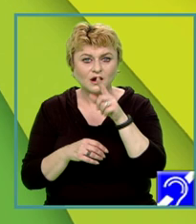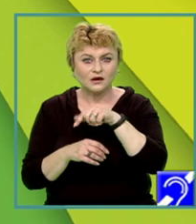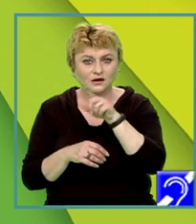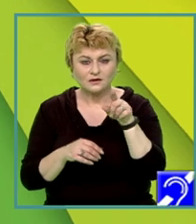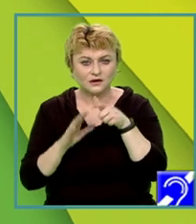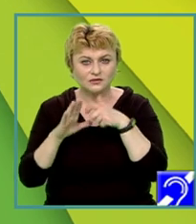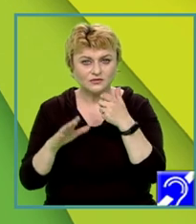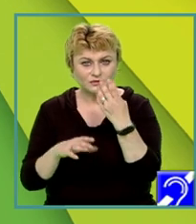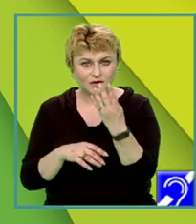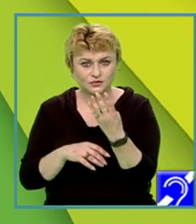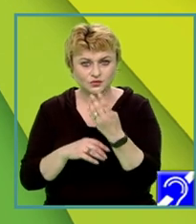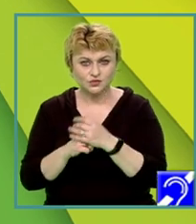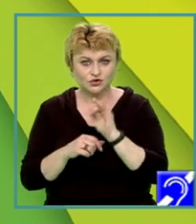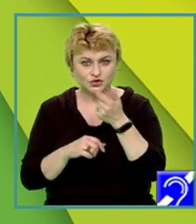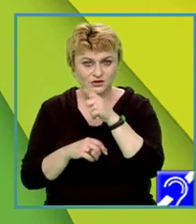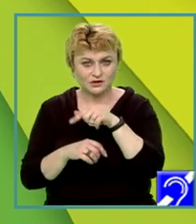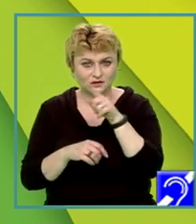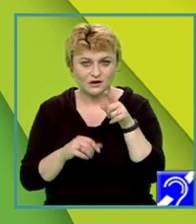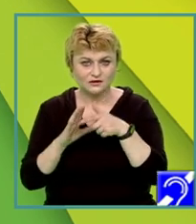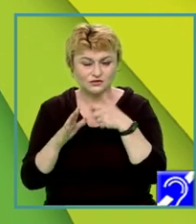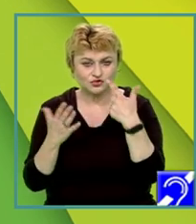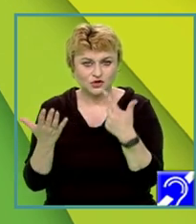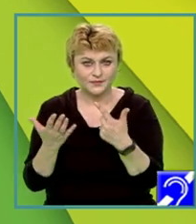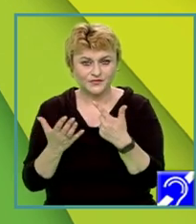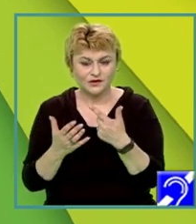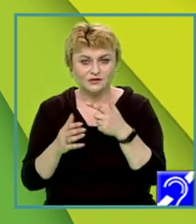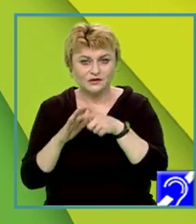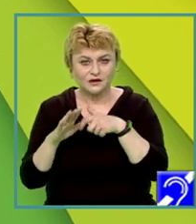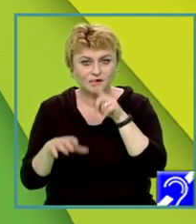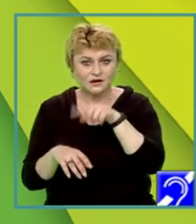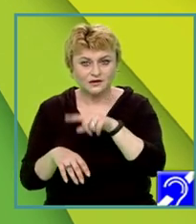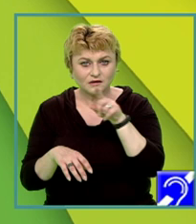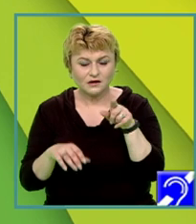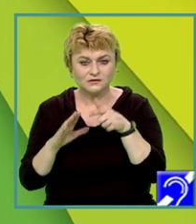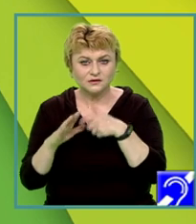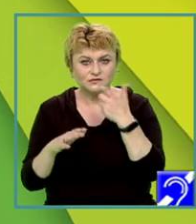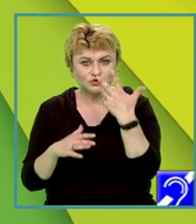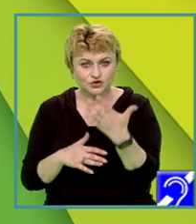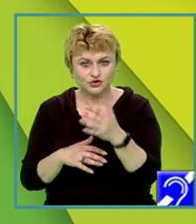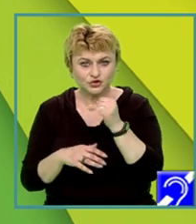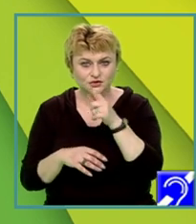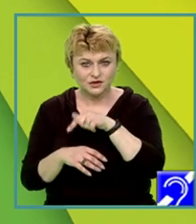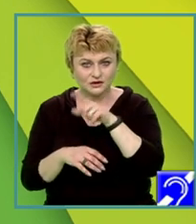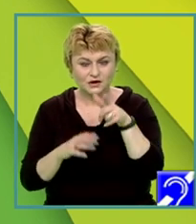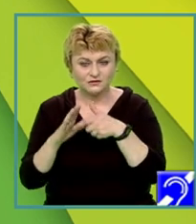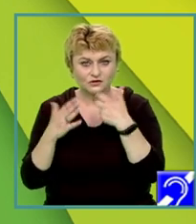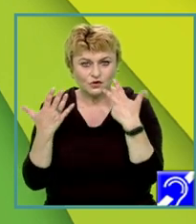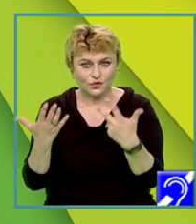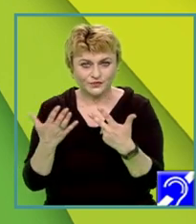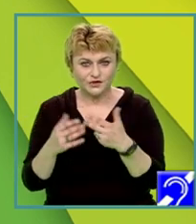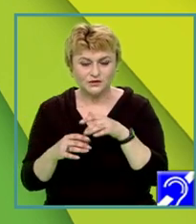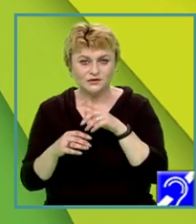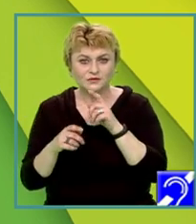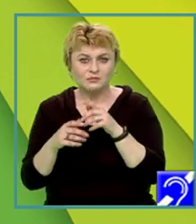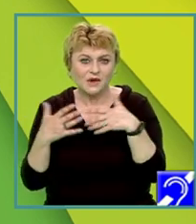și atunci avem radical din 7 radical din 5 radical din 8 sunt numere mai mari decât radical din